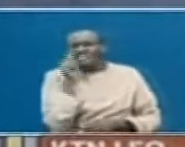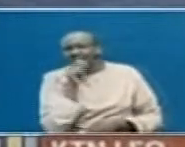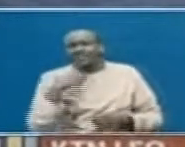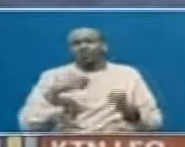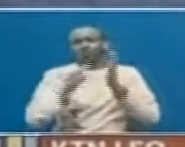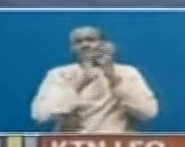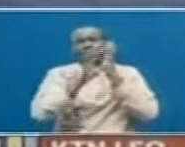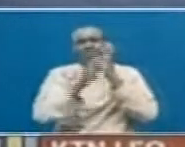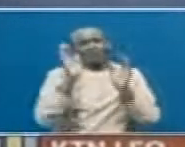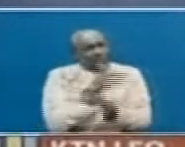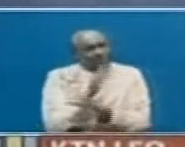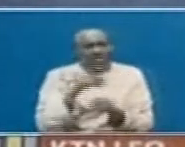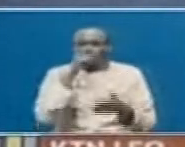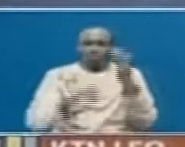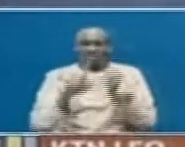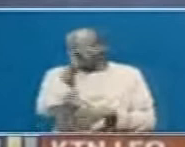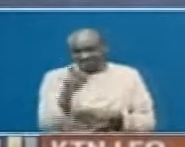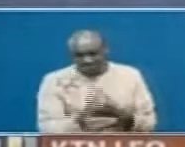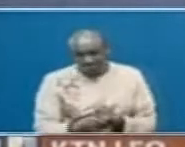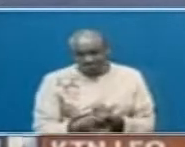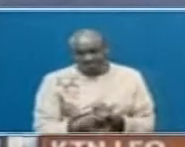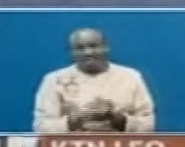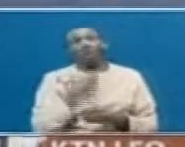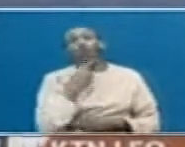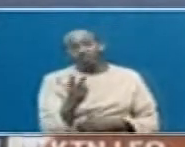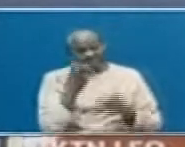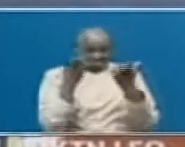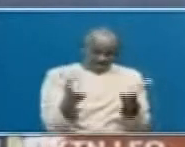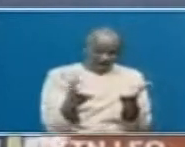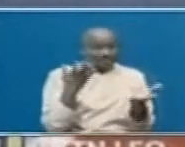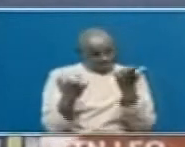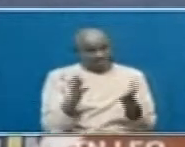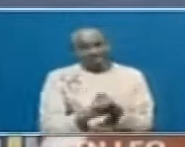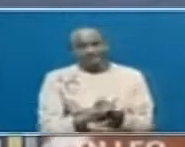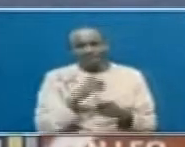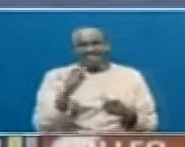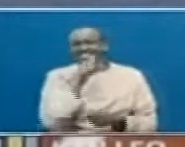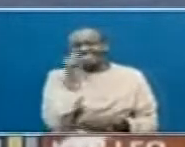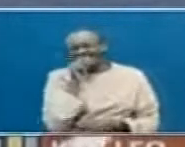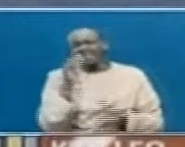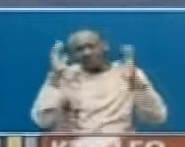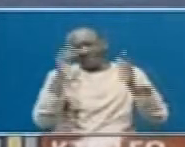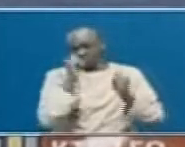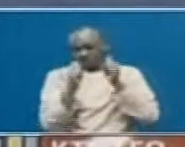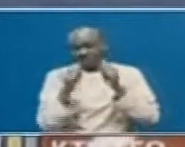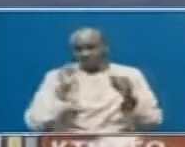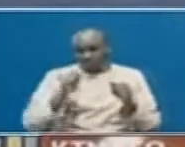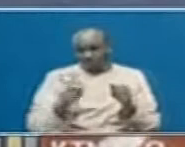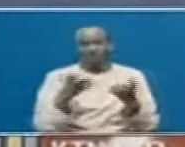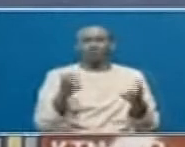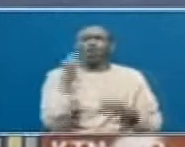kwanza kwa mambo. Ni nini? Maana sauti ipo sura iko pale pale. Siri ni nini? Bwana nataka nikifika umri